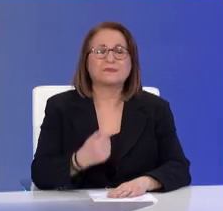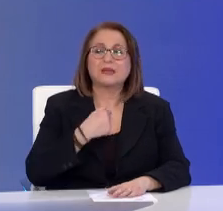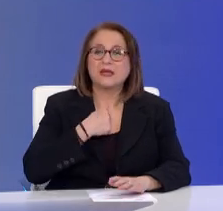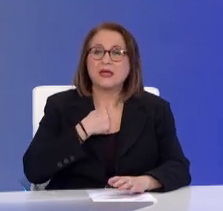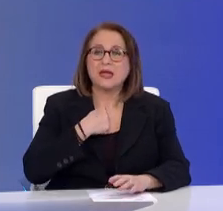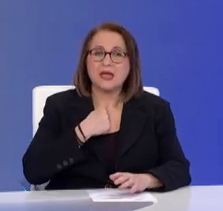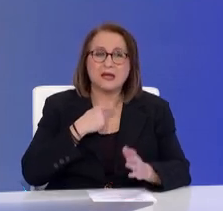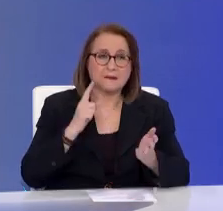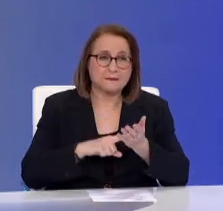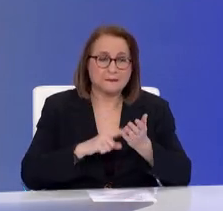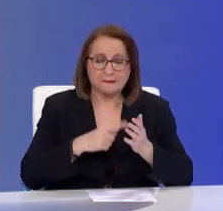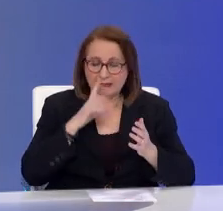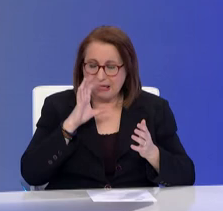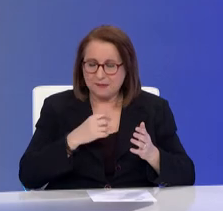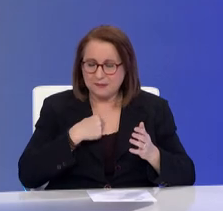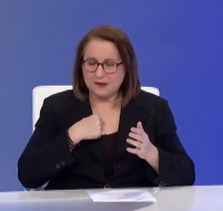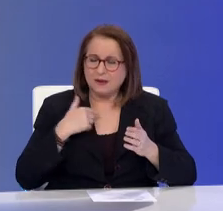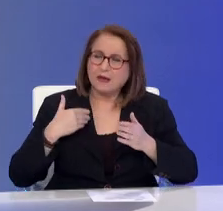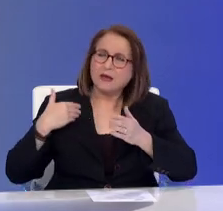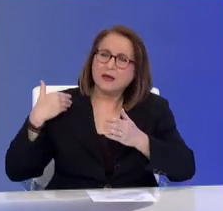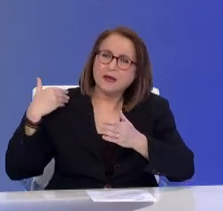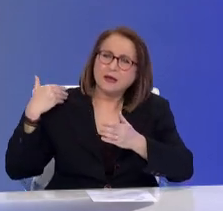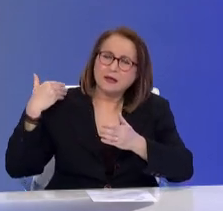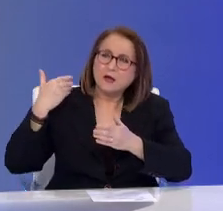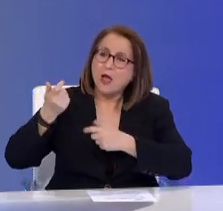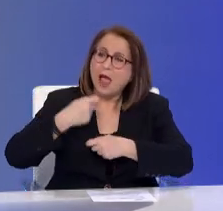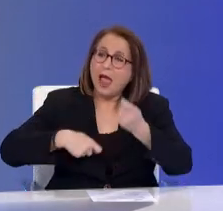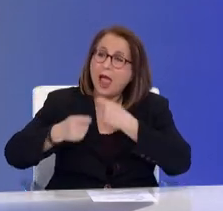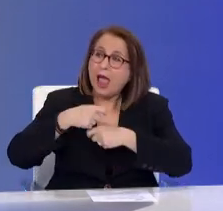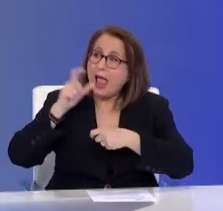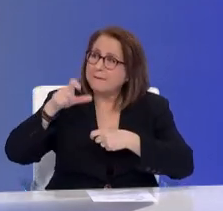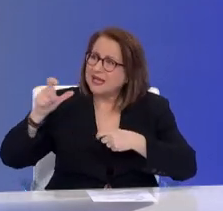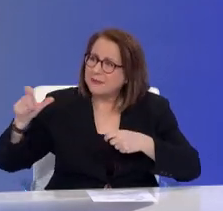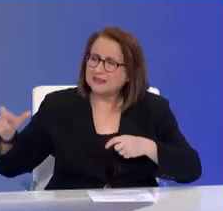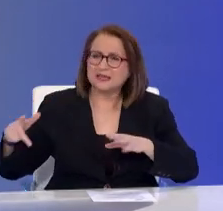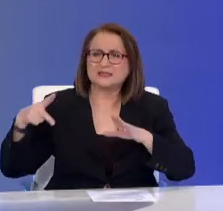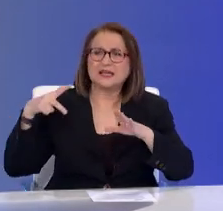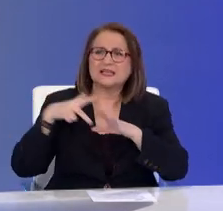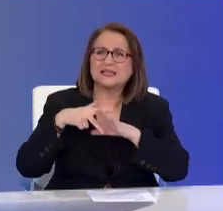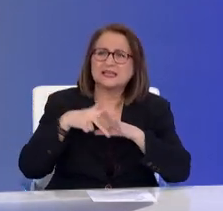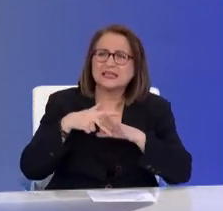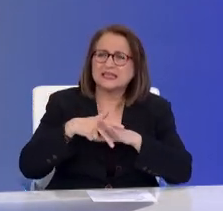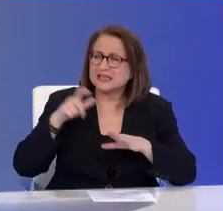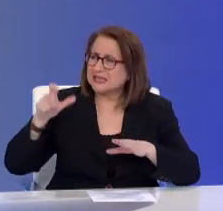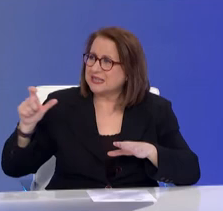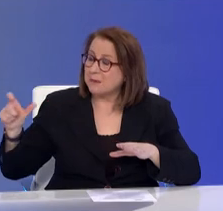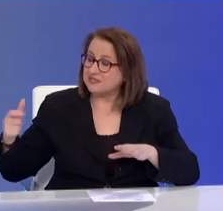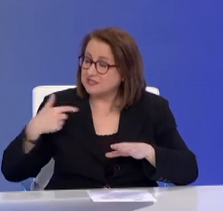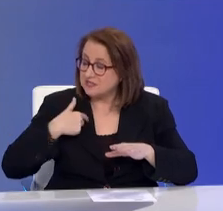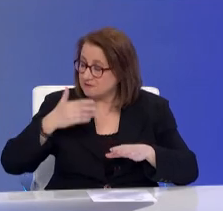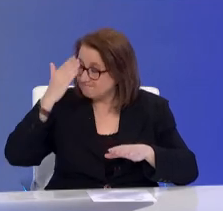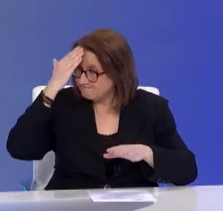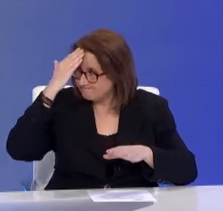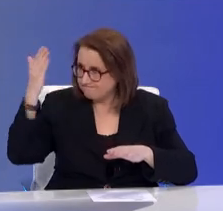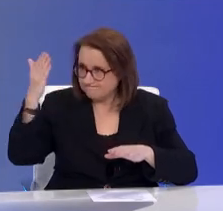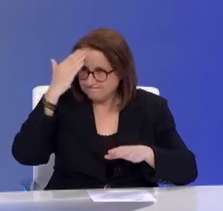Αποτείωμε φόνο τιμής στους επιχειρηματίες και στους τραπεζίτες που δεν δίστασαν